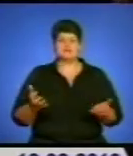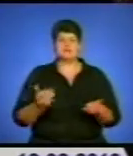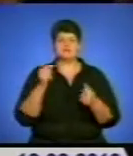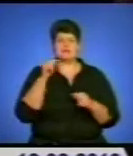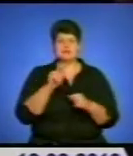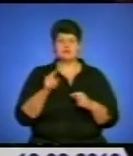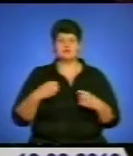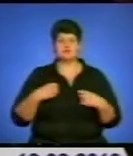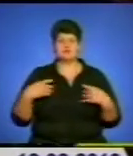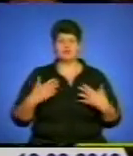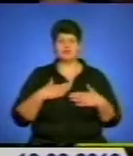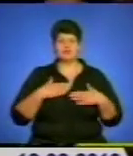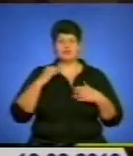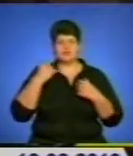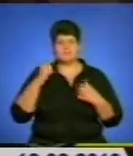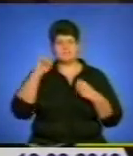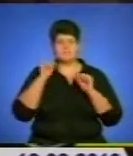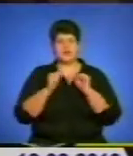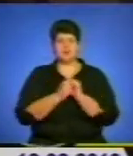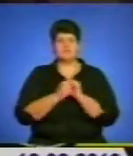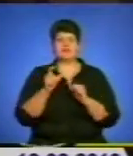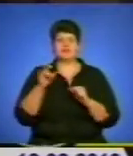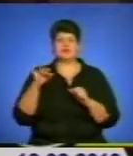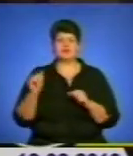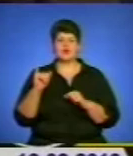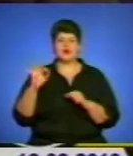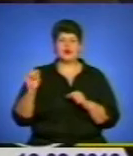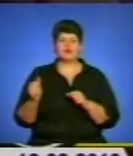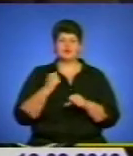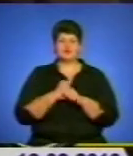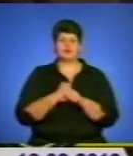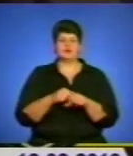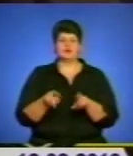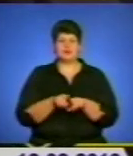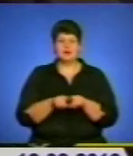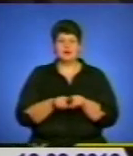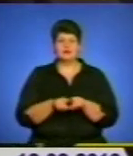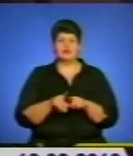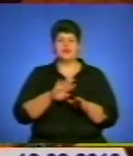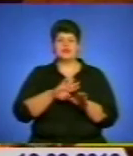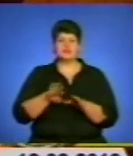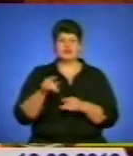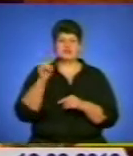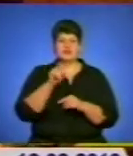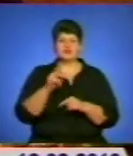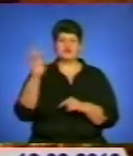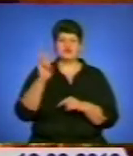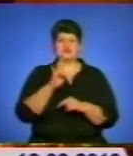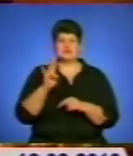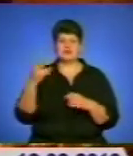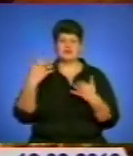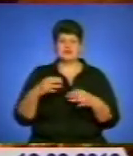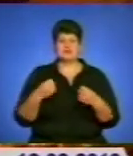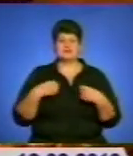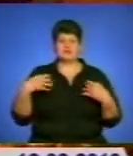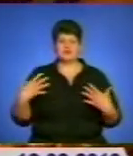що святкуватимуть нашу пам'ять. Єпископ Іоанн зробив так, як доручили йому святителі, а через те, що церква вже святкувала в